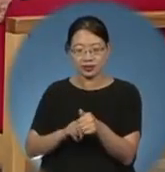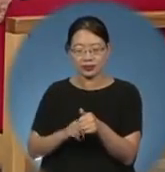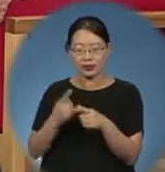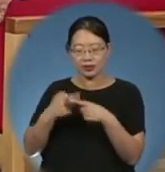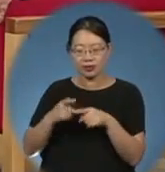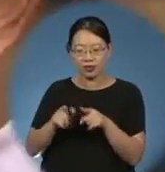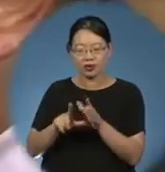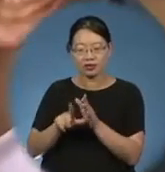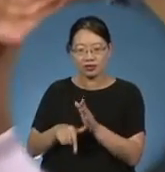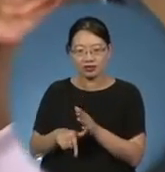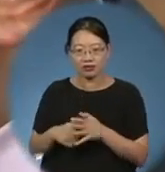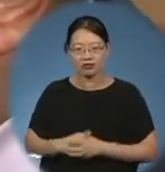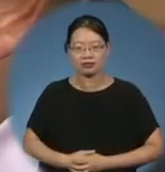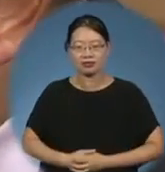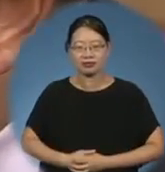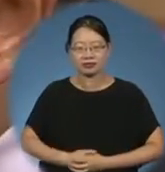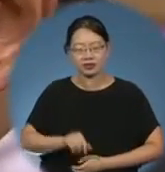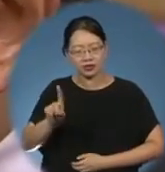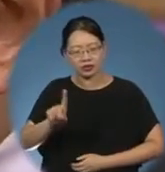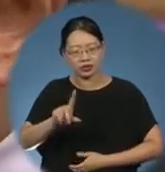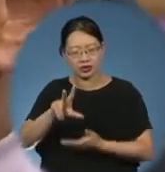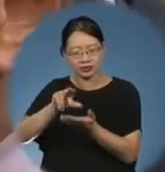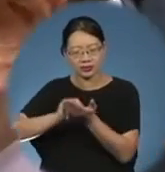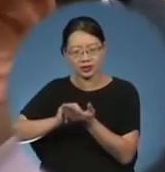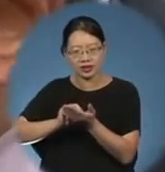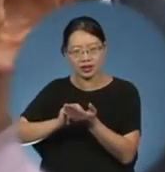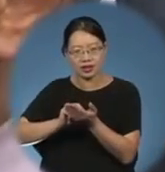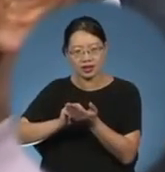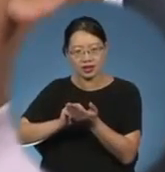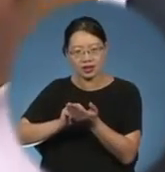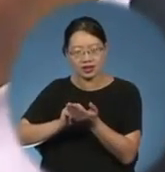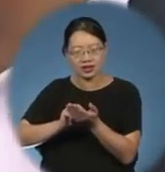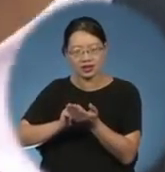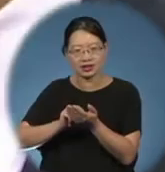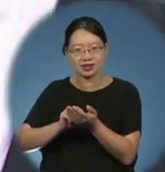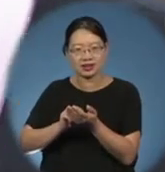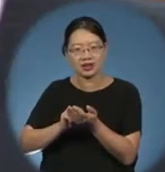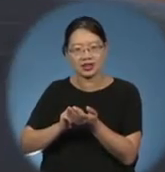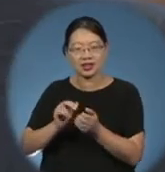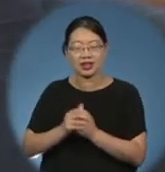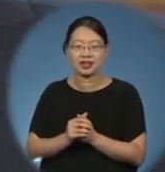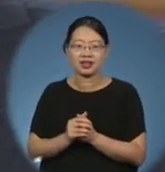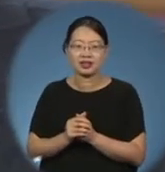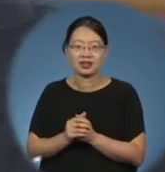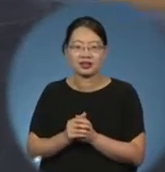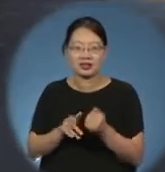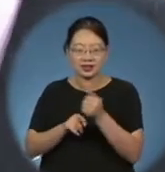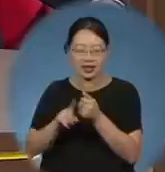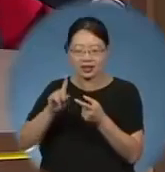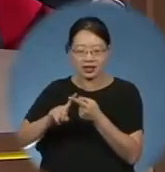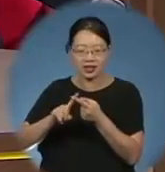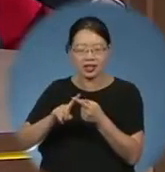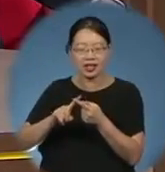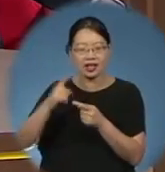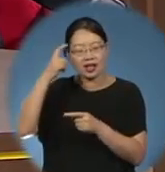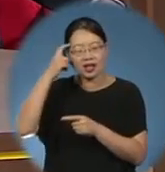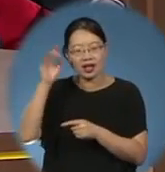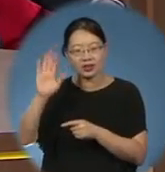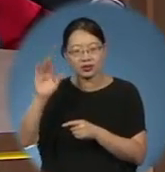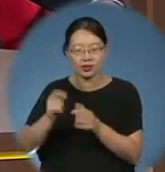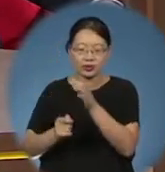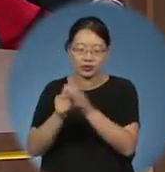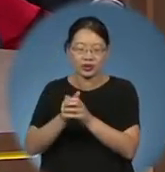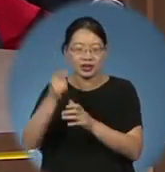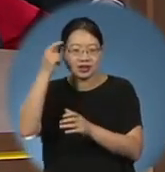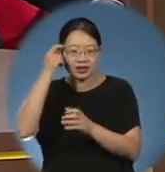평가를 할 때 어떤 문제에 대한 투명 이것에서 평가를 안 해주는 거죠 음 조금 독특한 생각